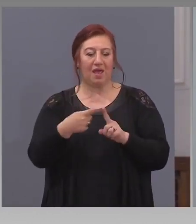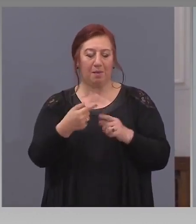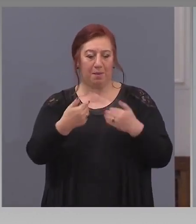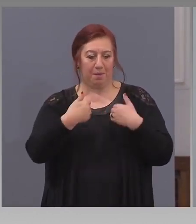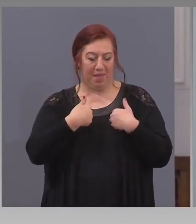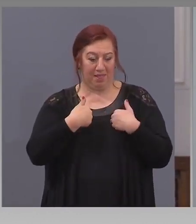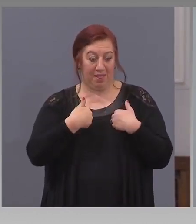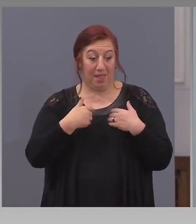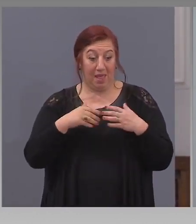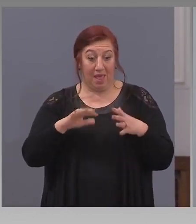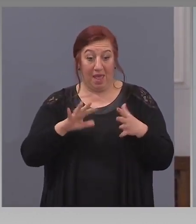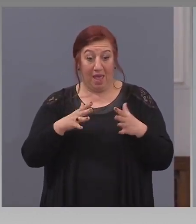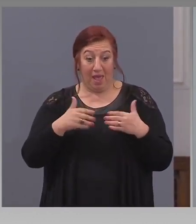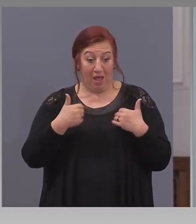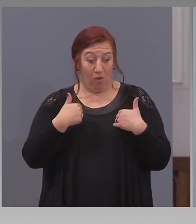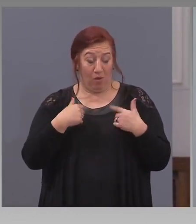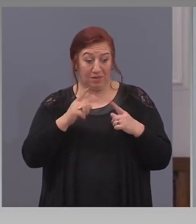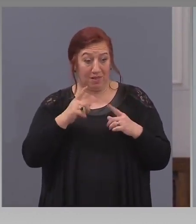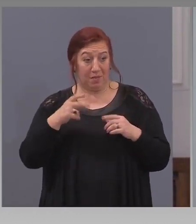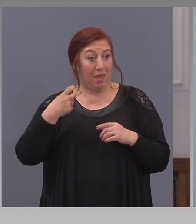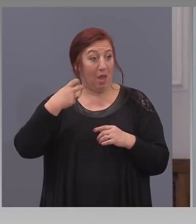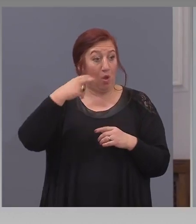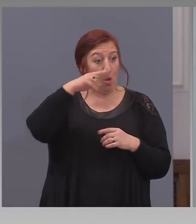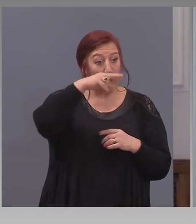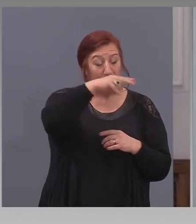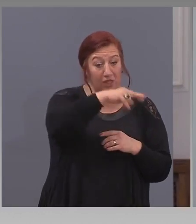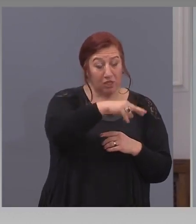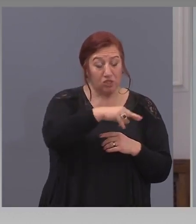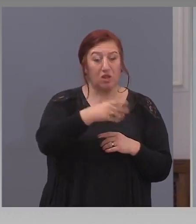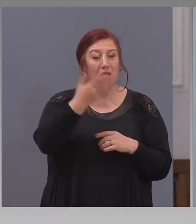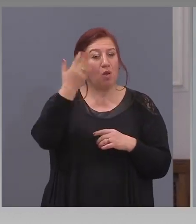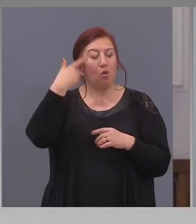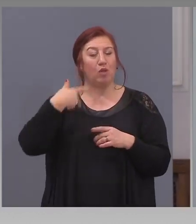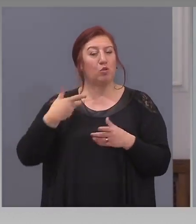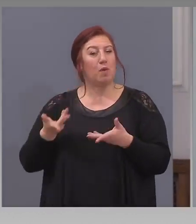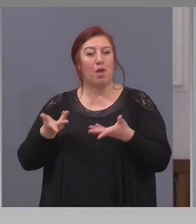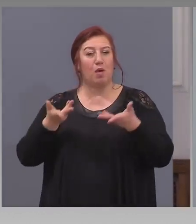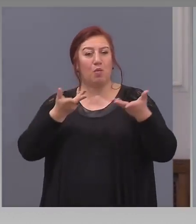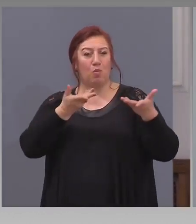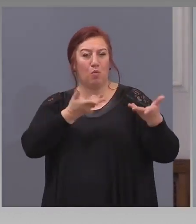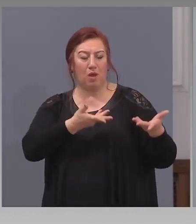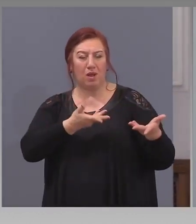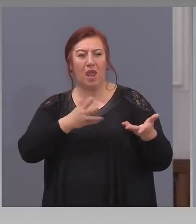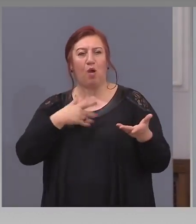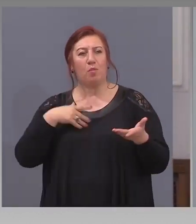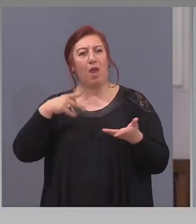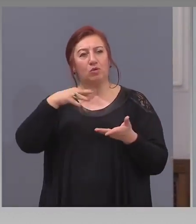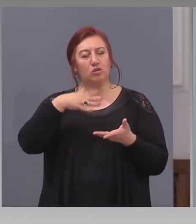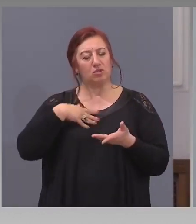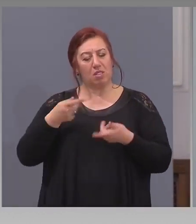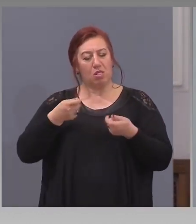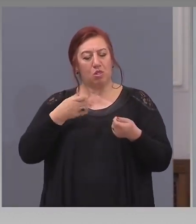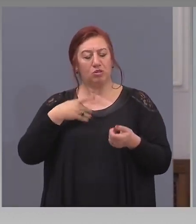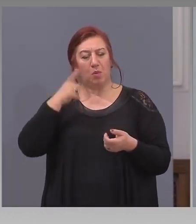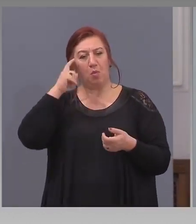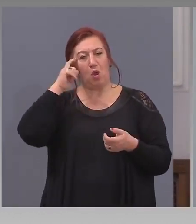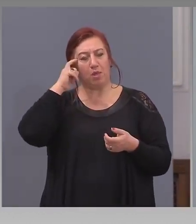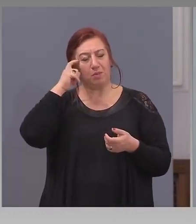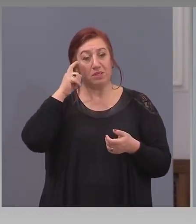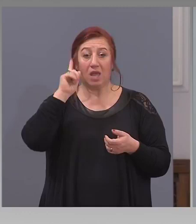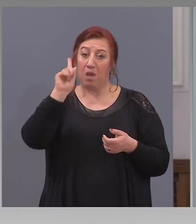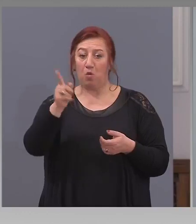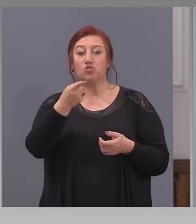Ако аз не бях отишъл в неделя миналата, а когато ме покани, не бях отишъл с министрите, да, можеше ми зададете този